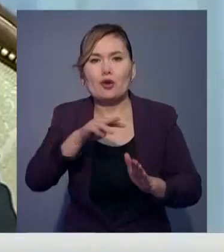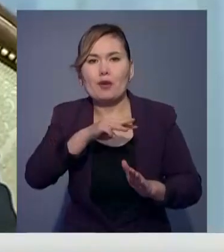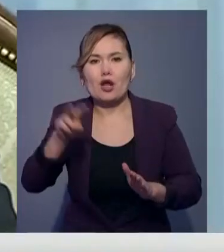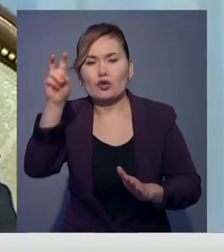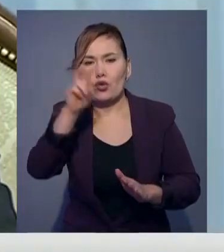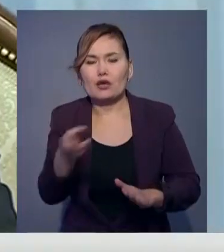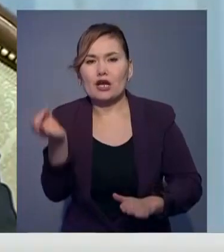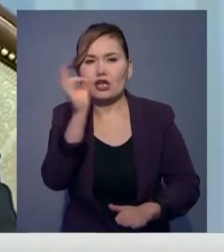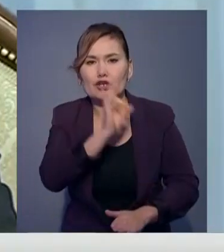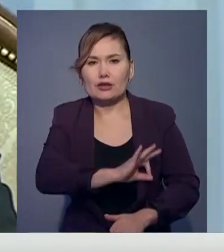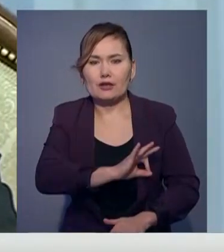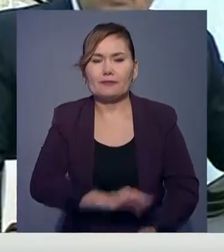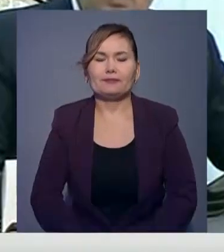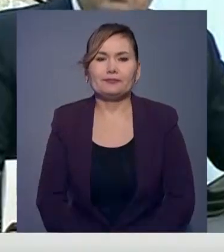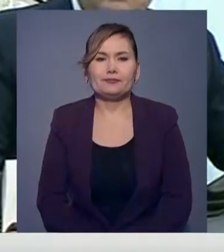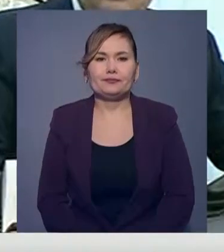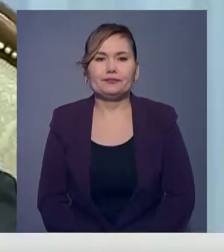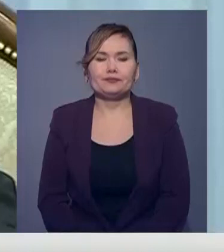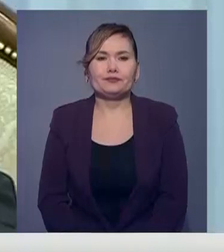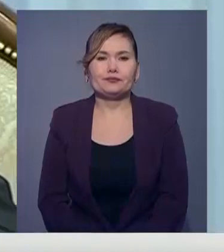865,3 миллион долларға жетті.